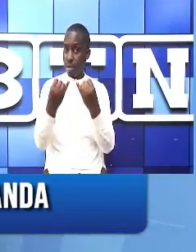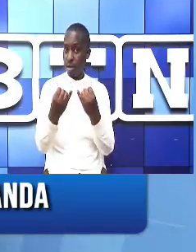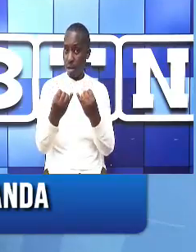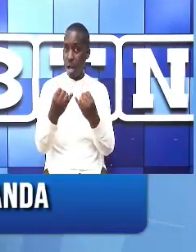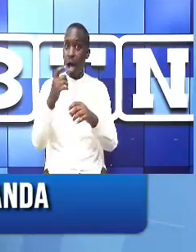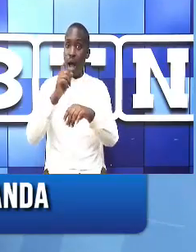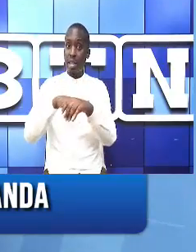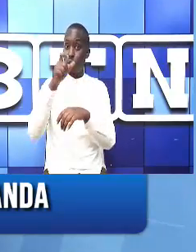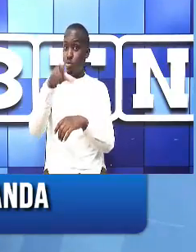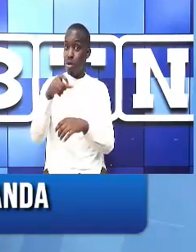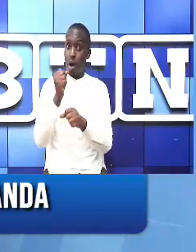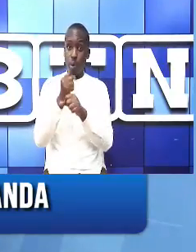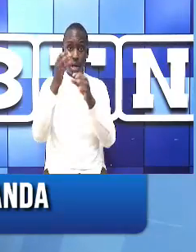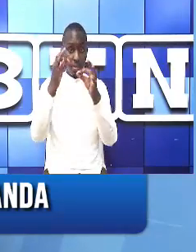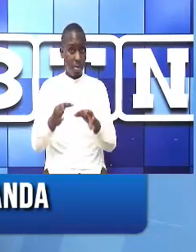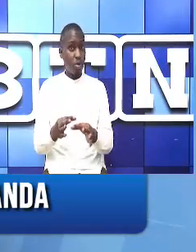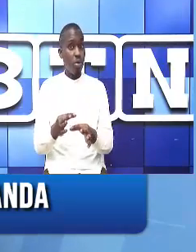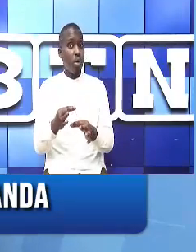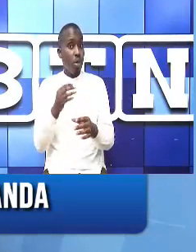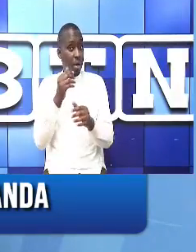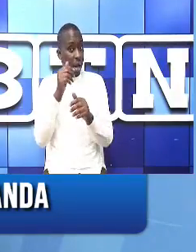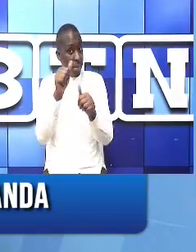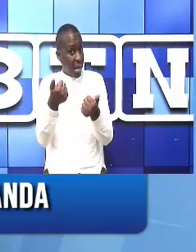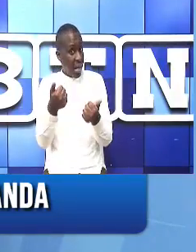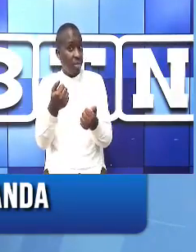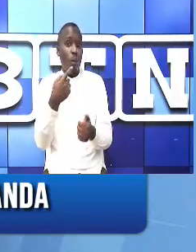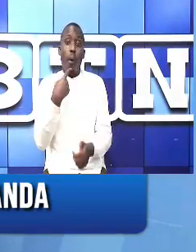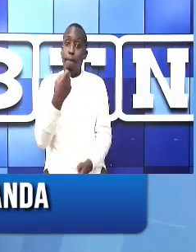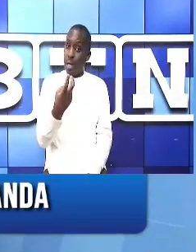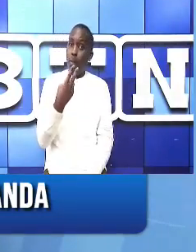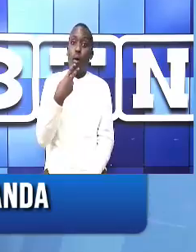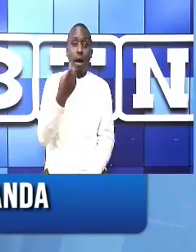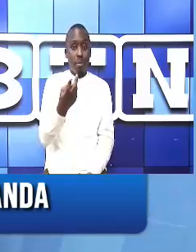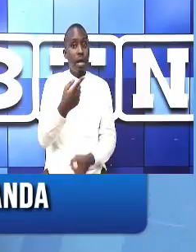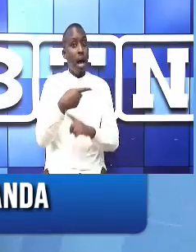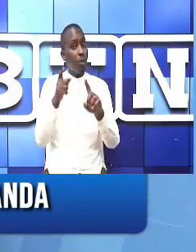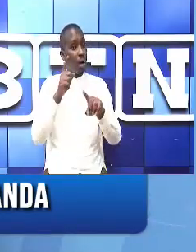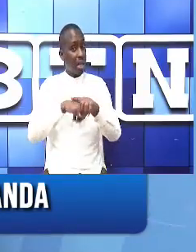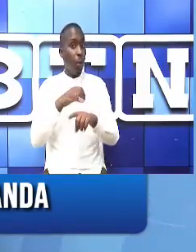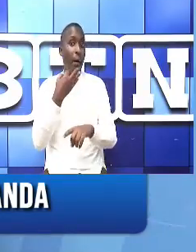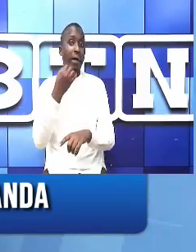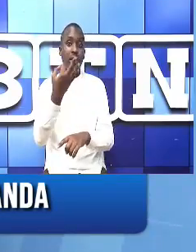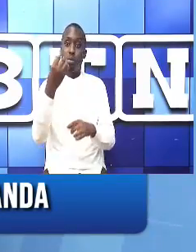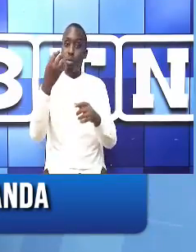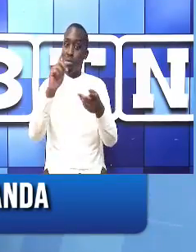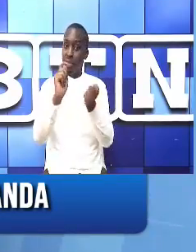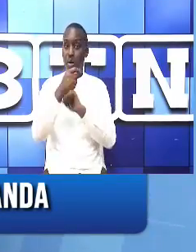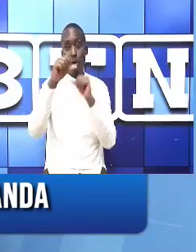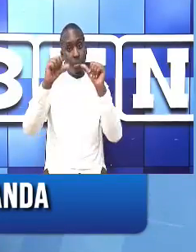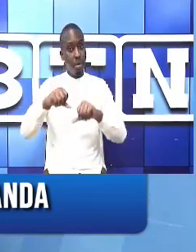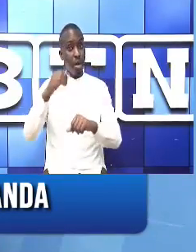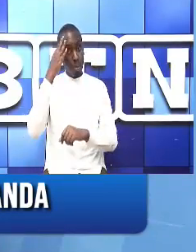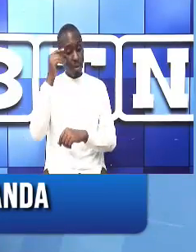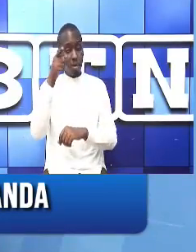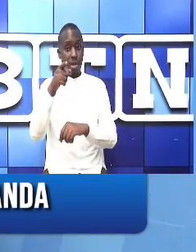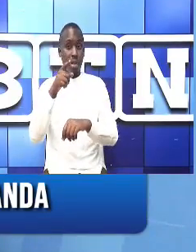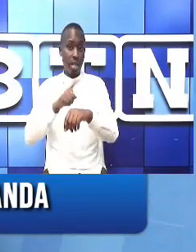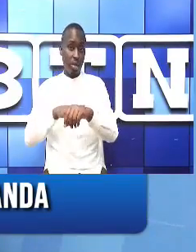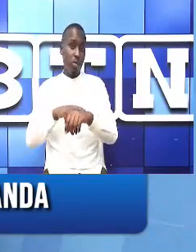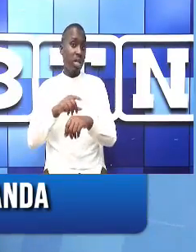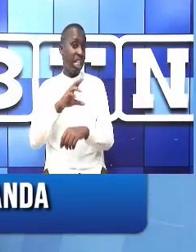hari igihe umuntu akora ibintu bikamuhira ku wa mbere no ku wa kabiri ariko hari umunsi ku wa gatatu bitazamuhira kuko ibi bintu ni icyaha